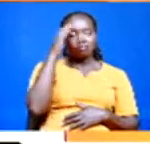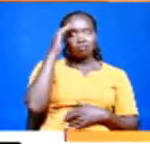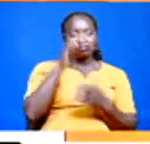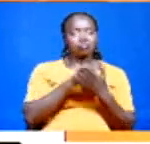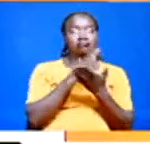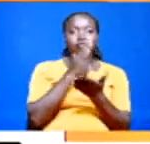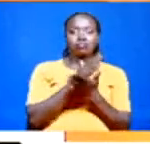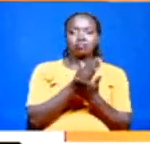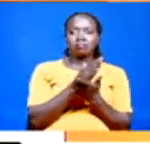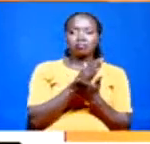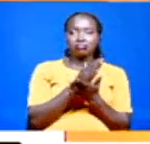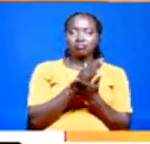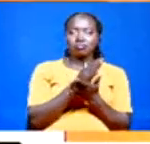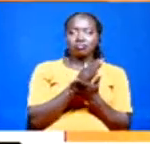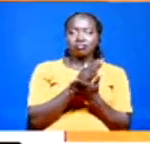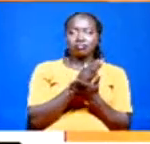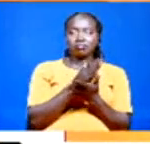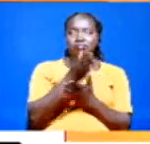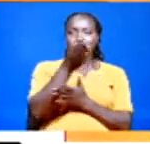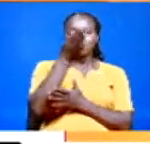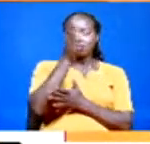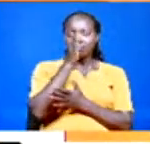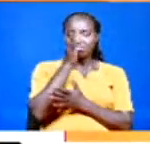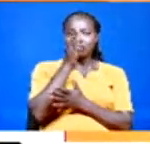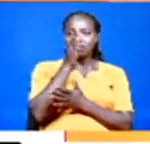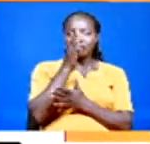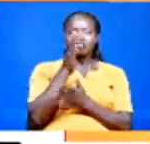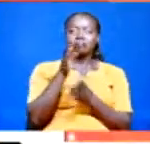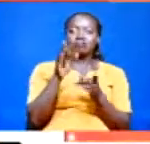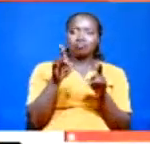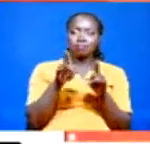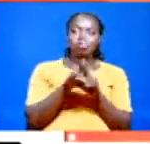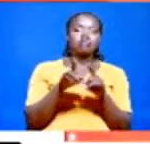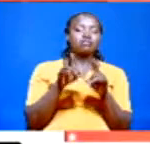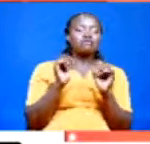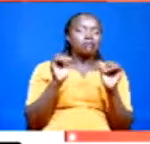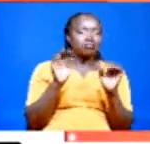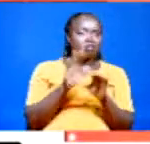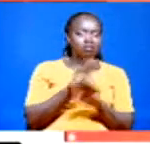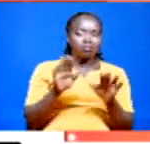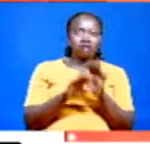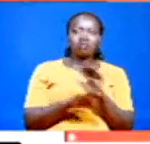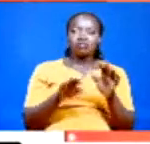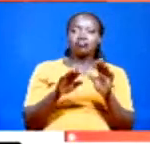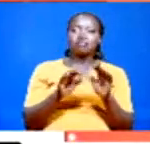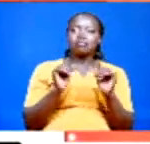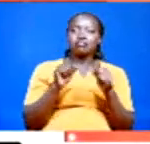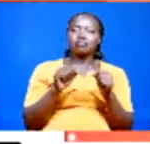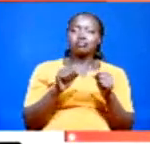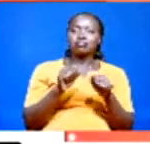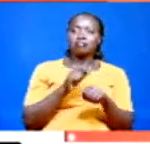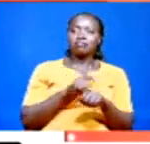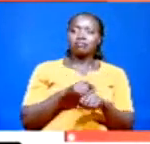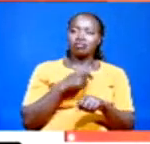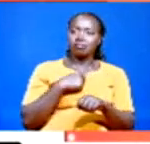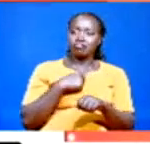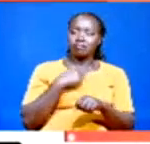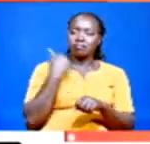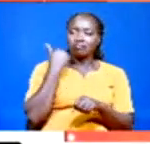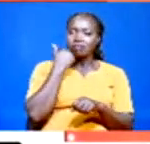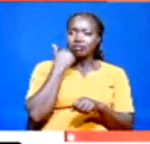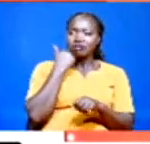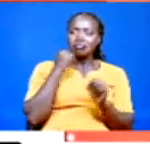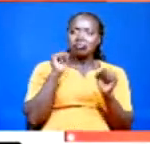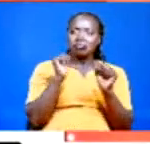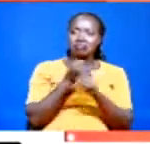kuwa in God and with faith everything is possible. The day I was sick, I could not go to school. I could not